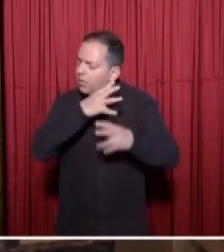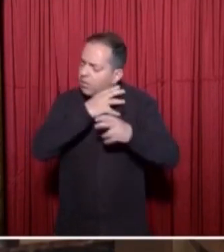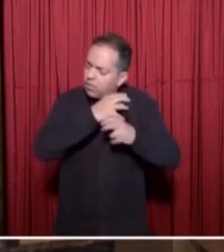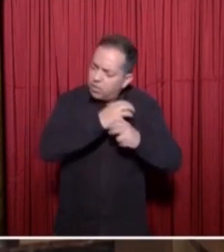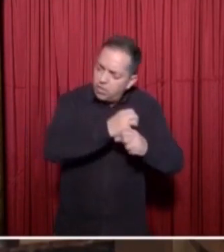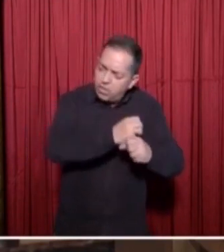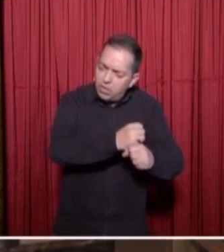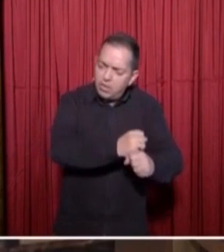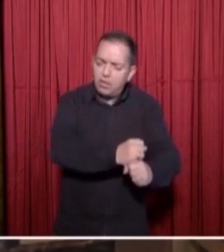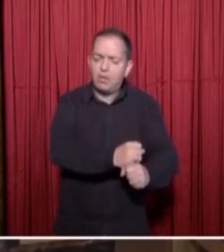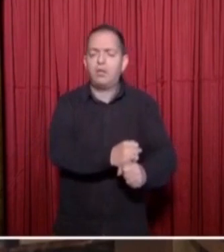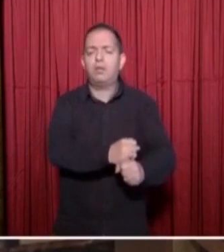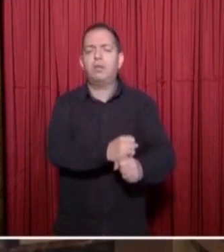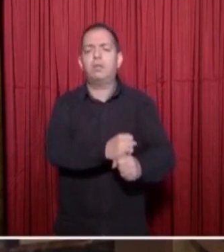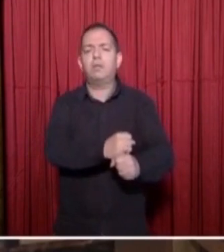θάνατο